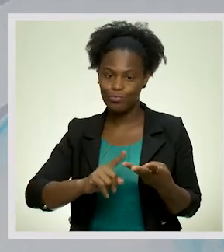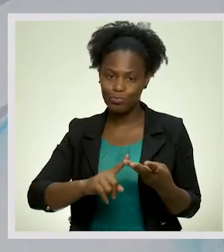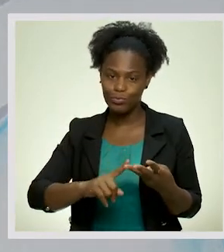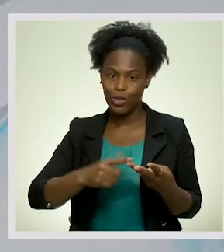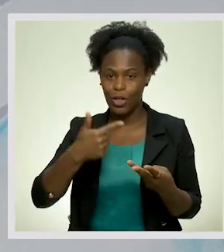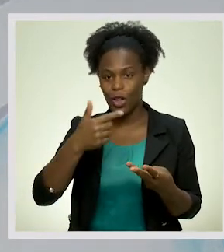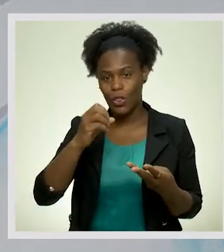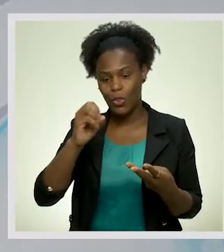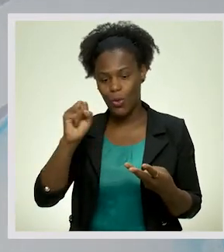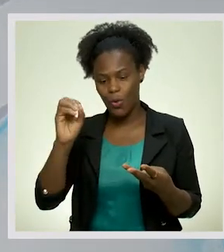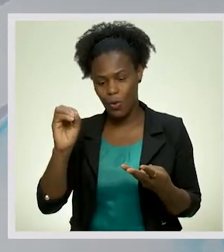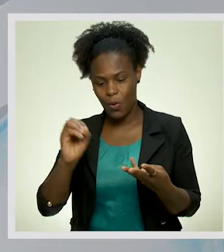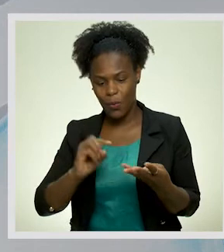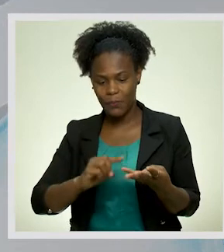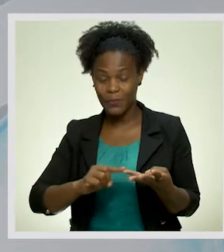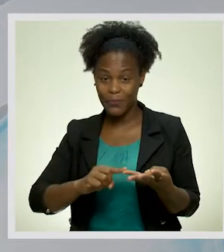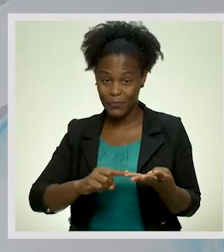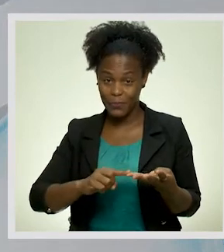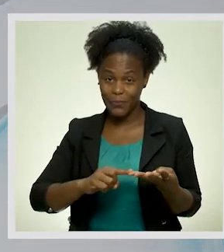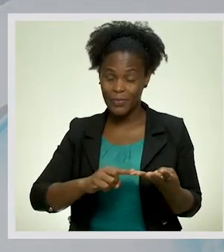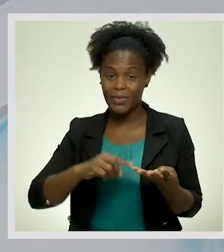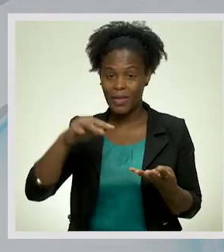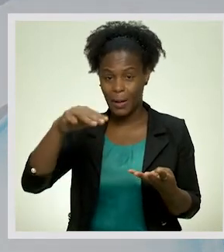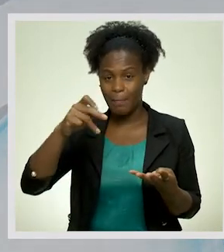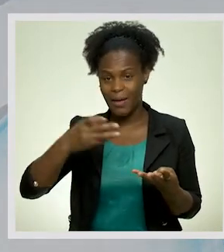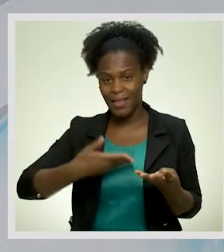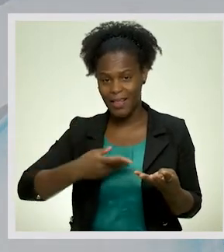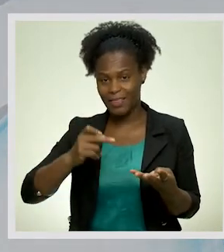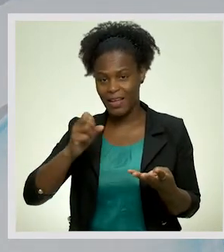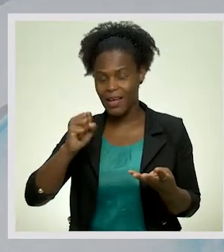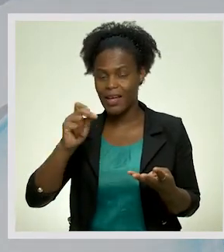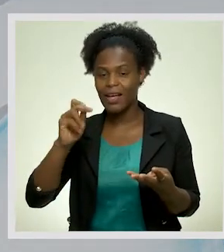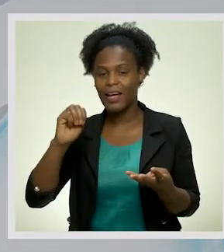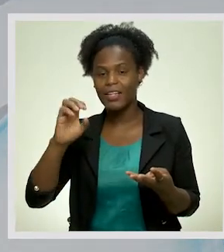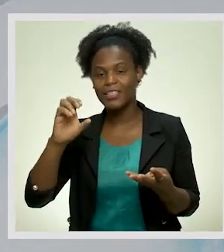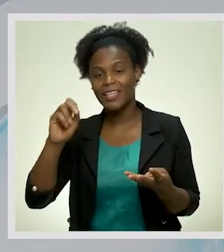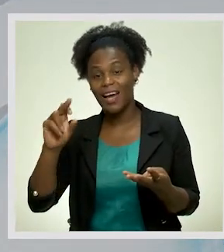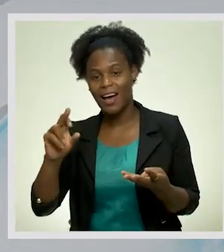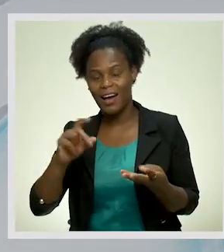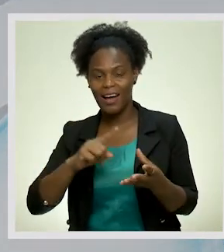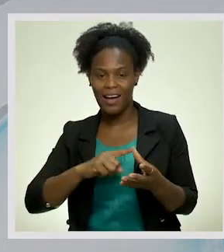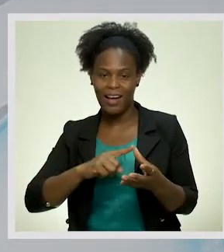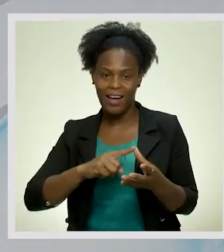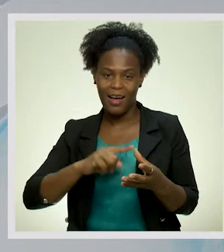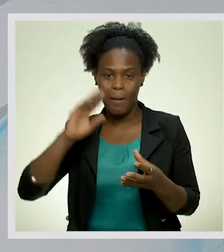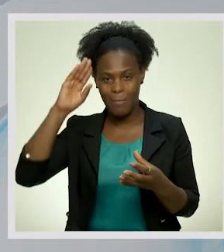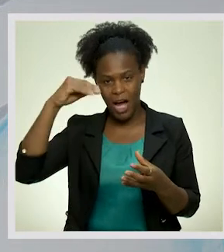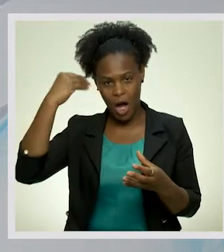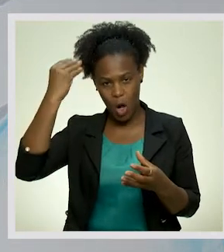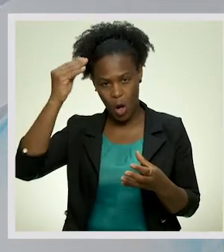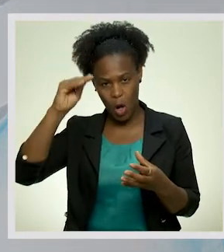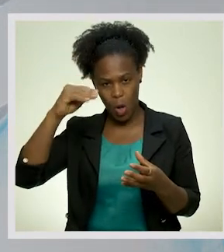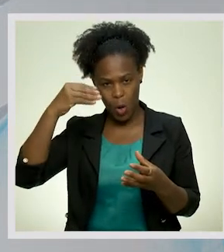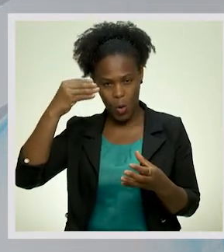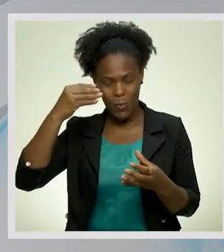le Togo, le Madagascar, le Maroc.